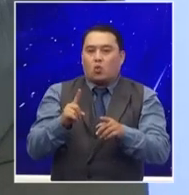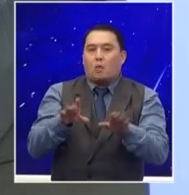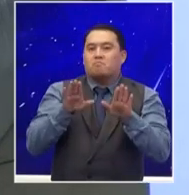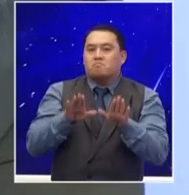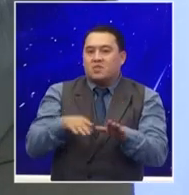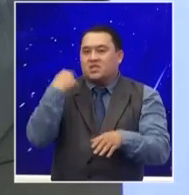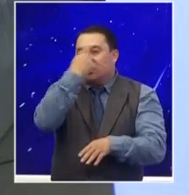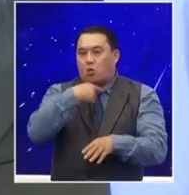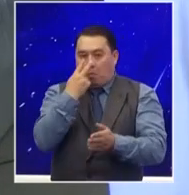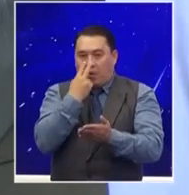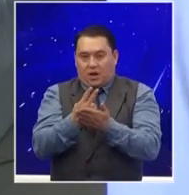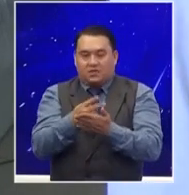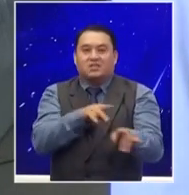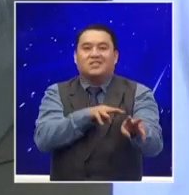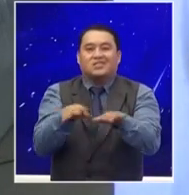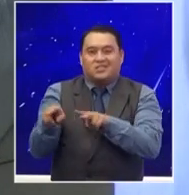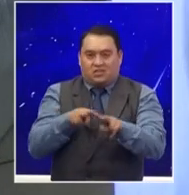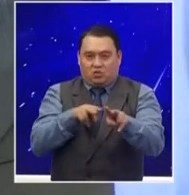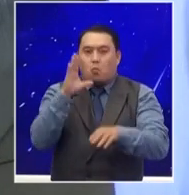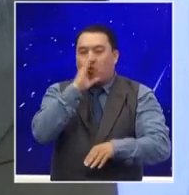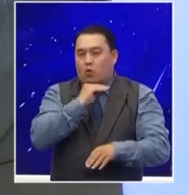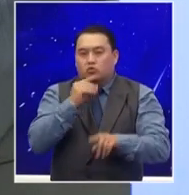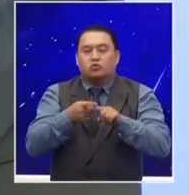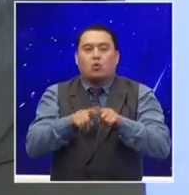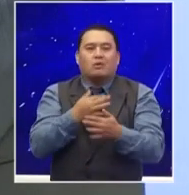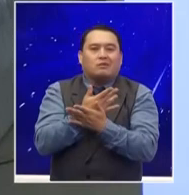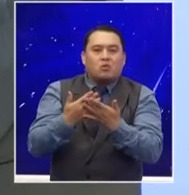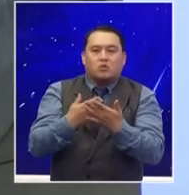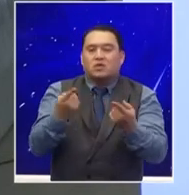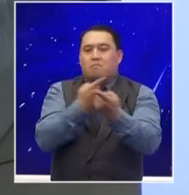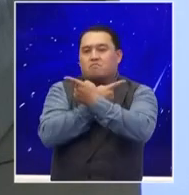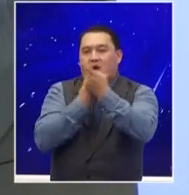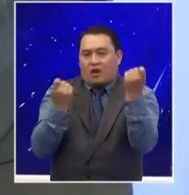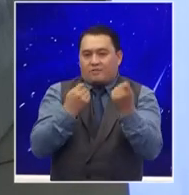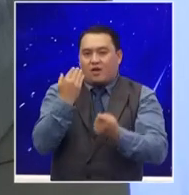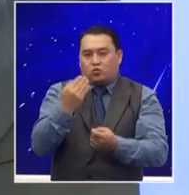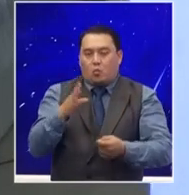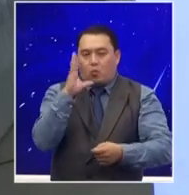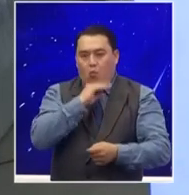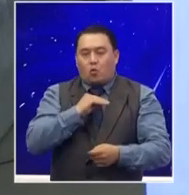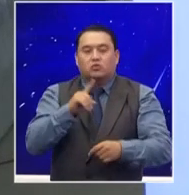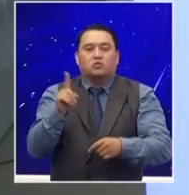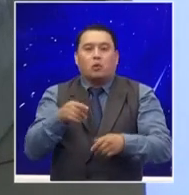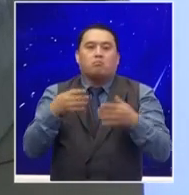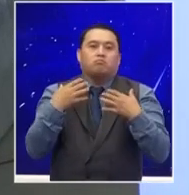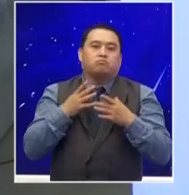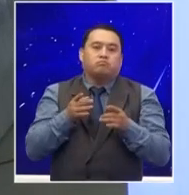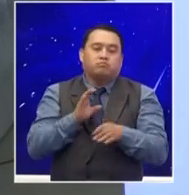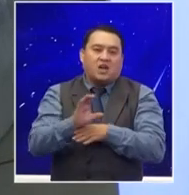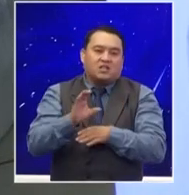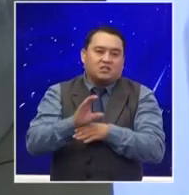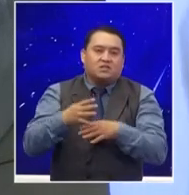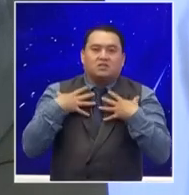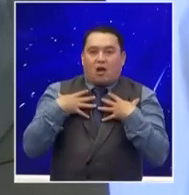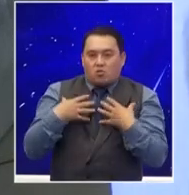и индивидуальные показатели. Алгоритм соотносит множество данных и позволяет нам владеть информацией об объеме производительности,